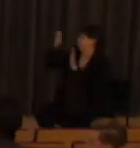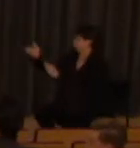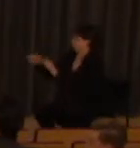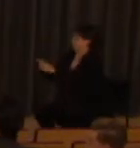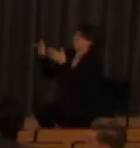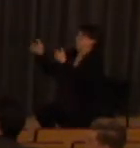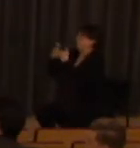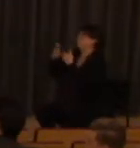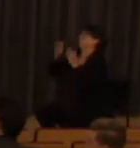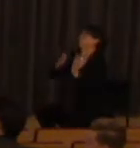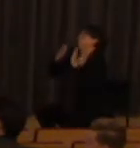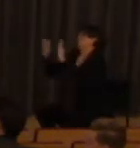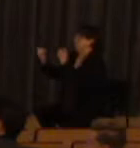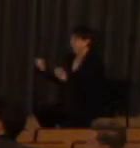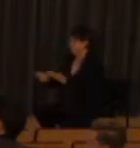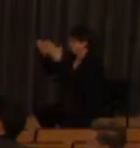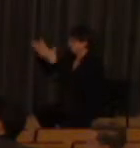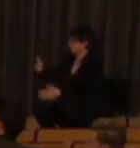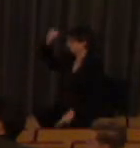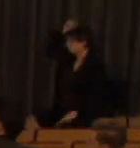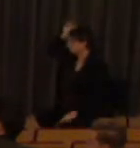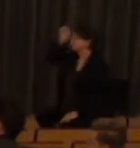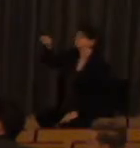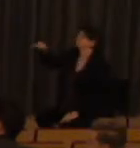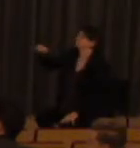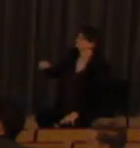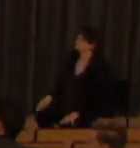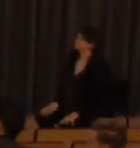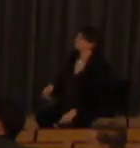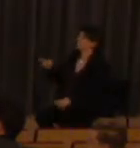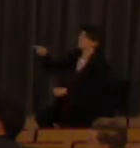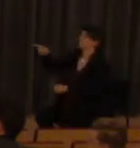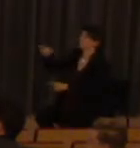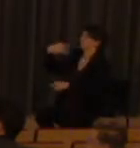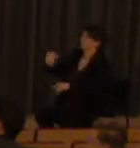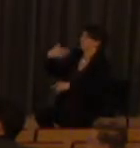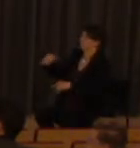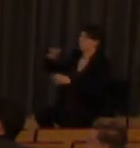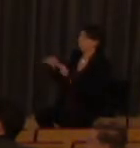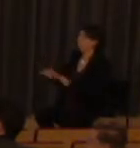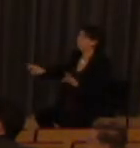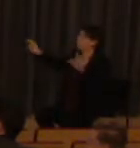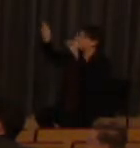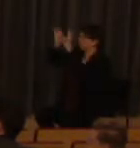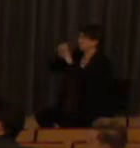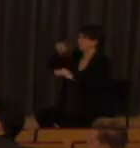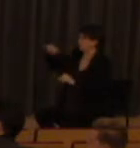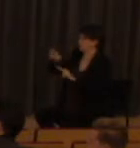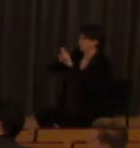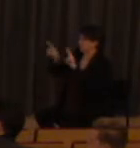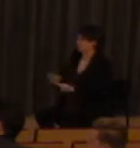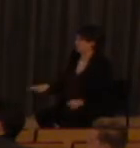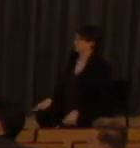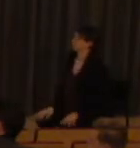Anem fent diferents parts. Ara entrem en la segona part de l'acte. En aquesta part hem convidat a un ponent molt